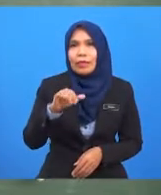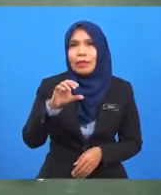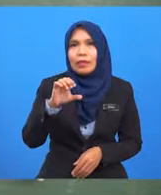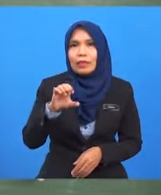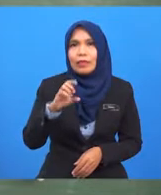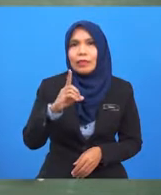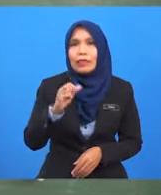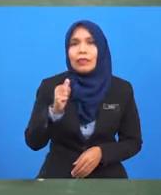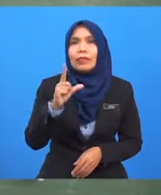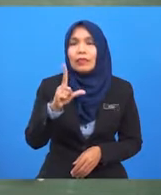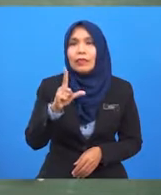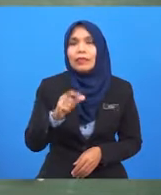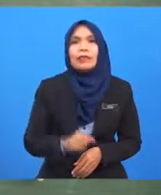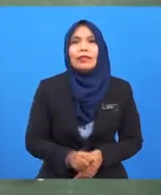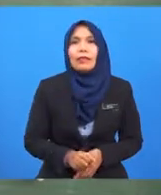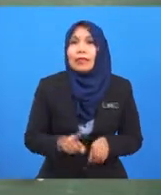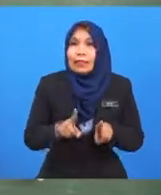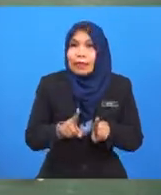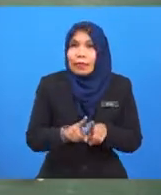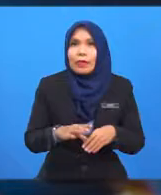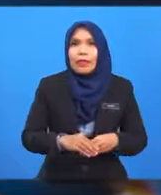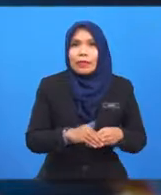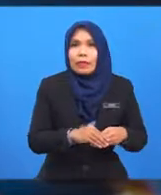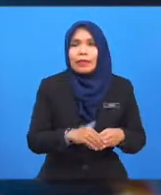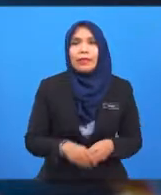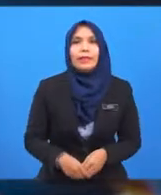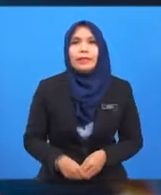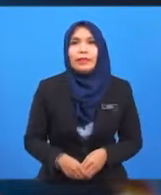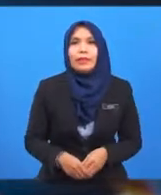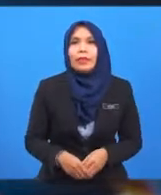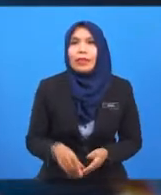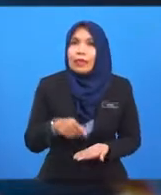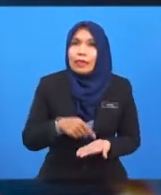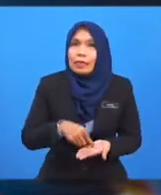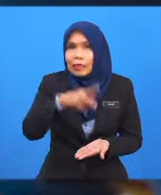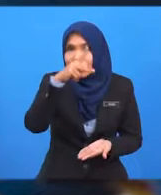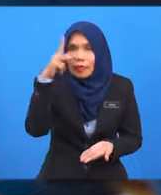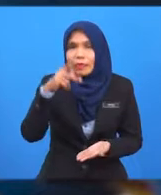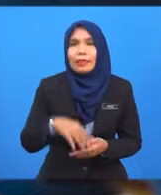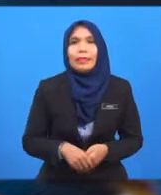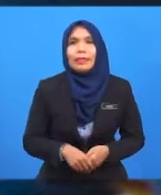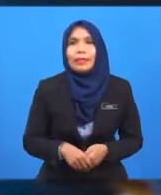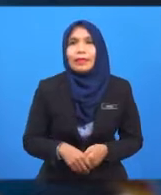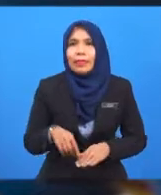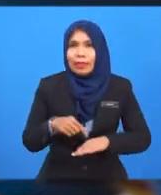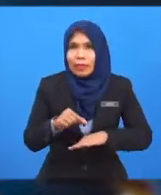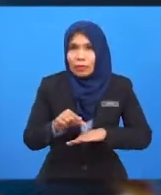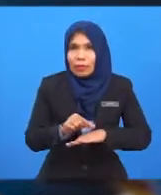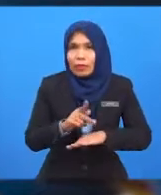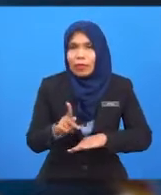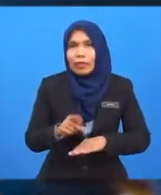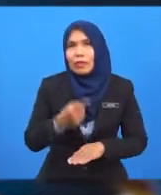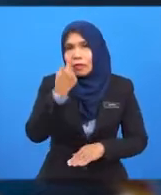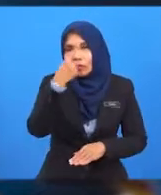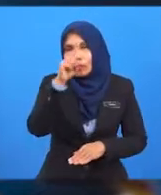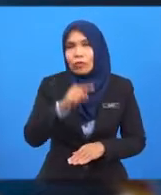merupakan baji? Ini kerana penyendal pintu digunakan